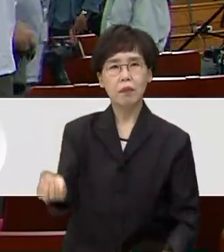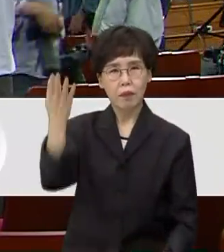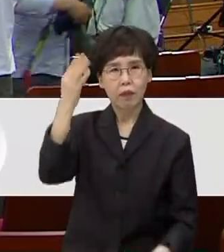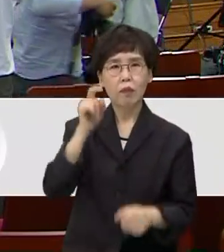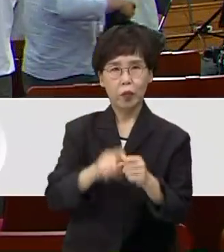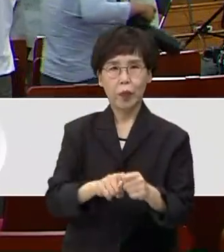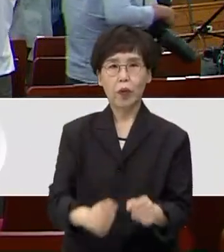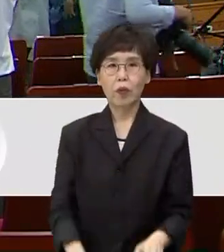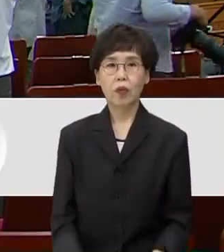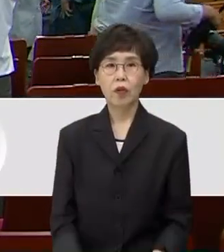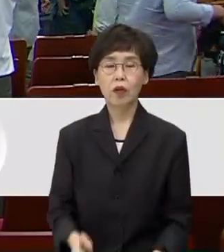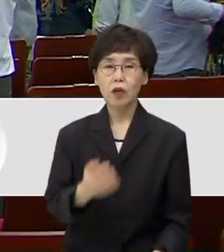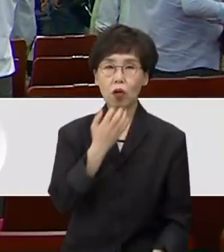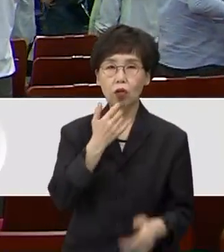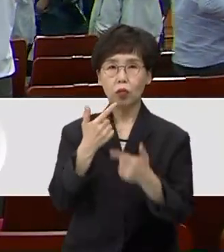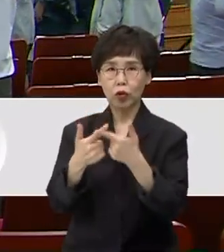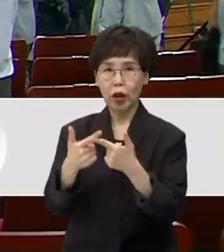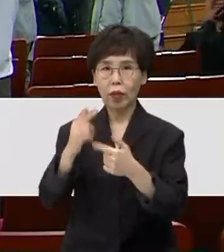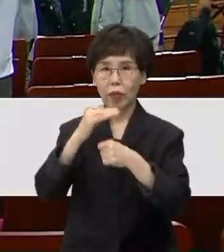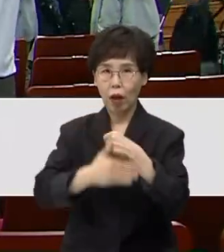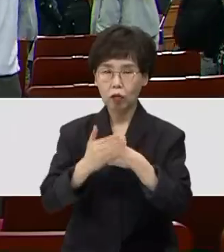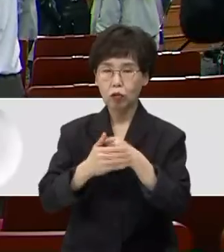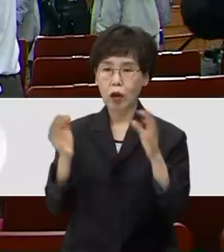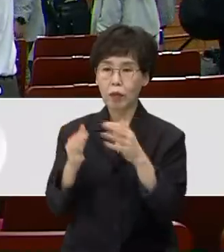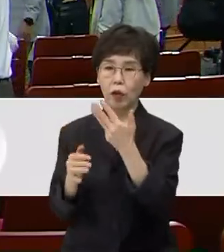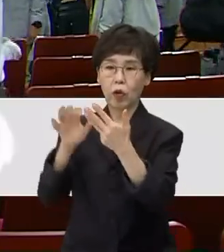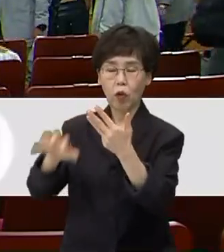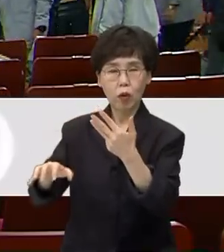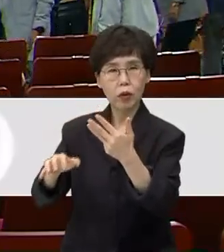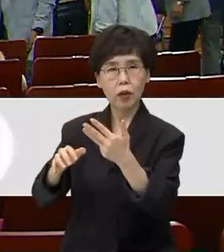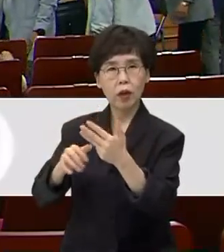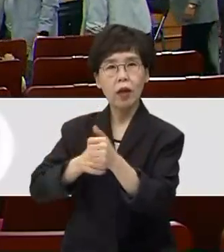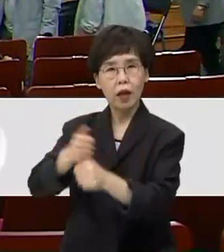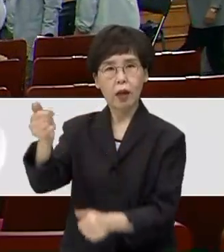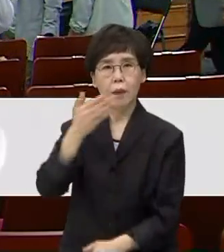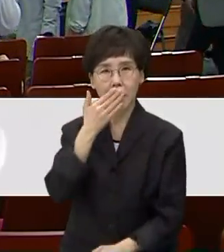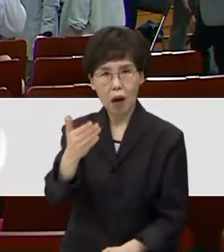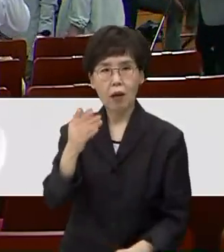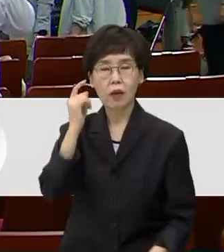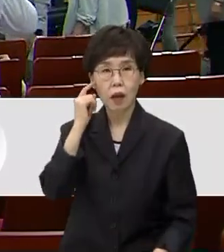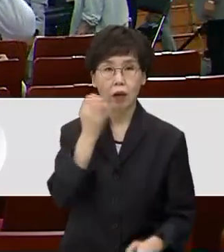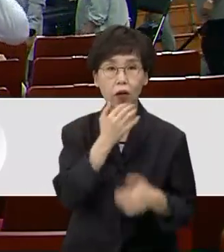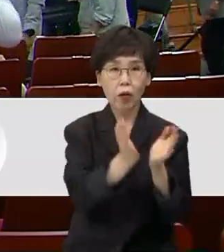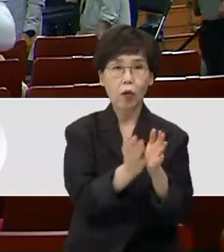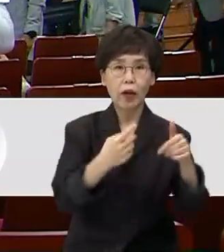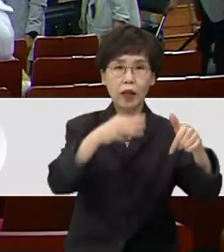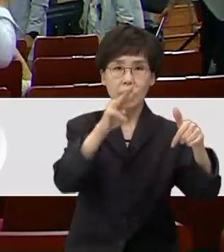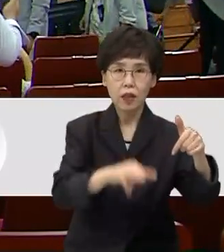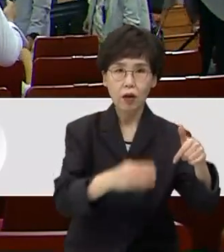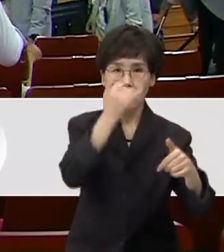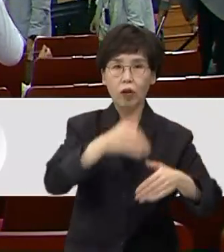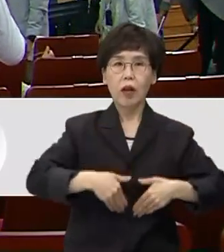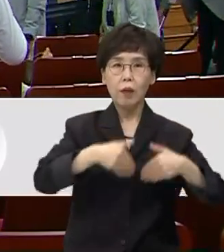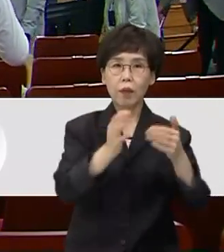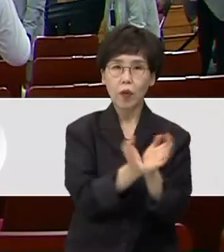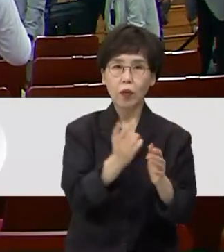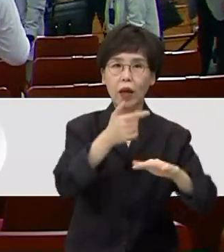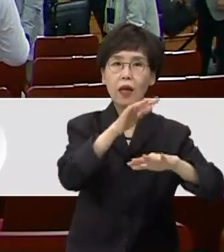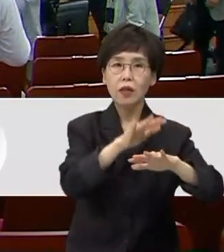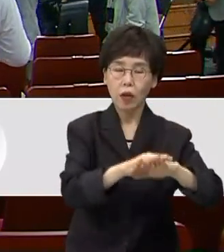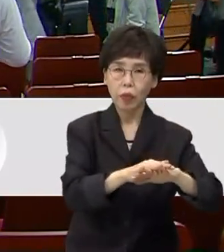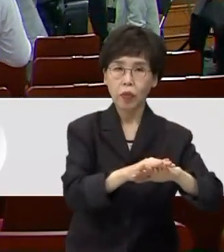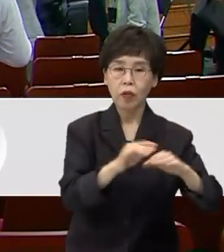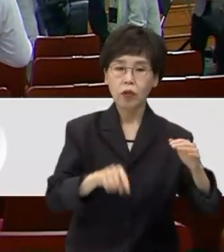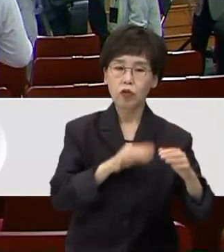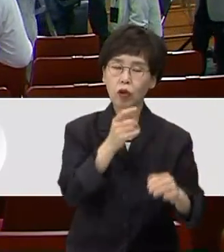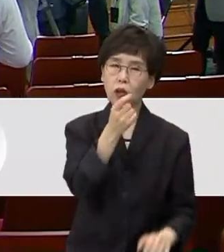했습니다. 서울과 부산, 대구 등 8곳은 승세를 굳혔다고 보고 경기도와 인천, 충남, 대전 등의 경합 지역